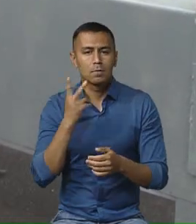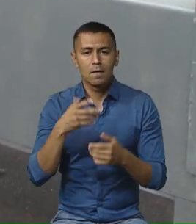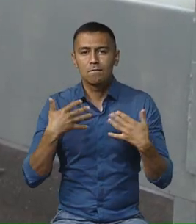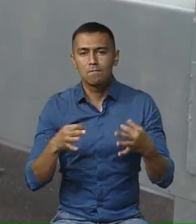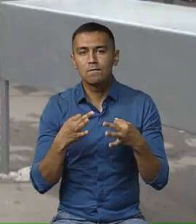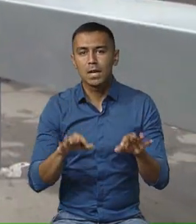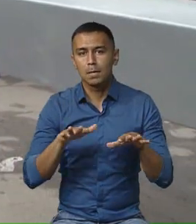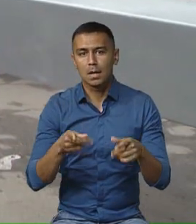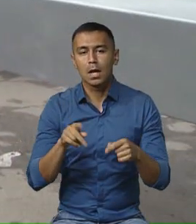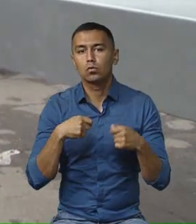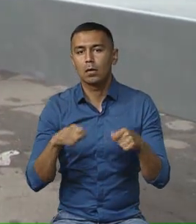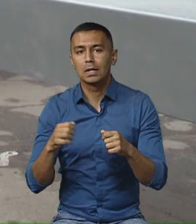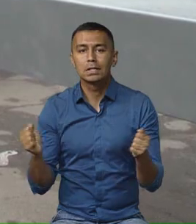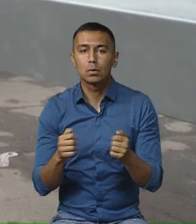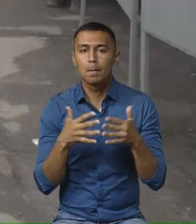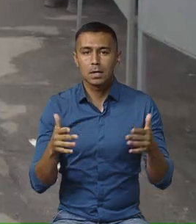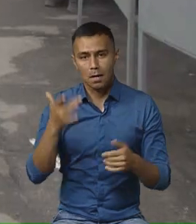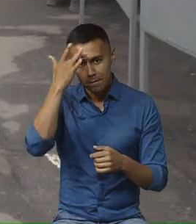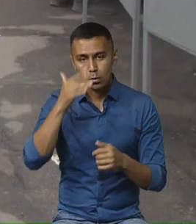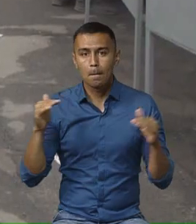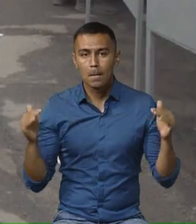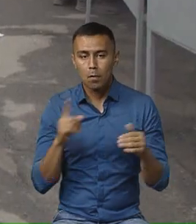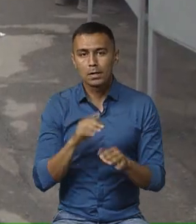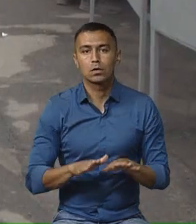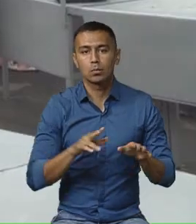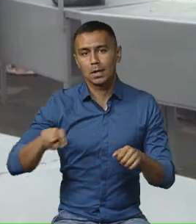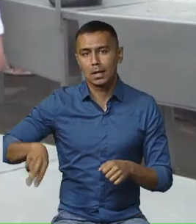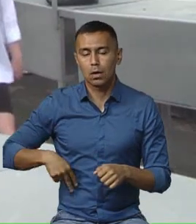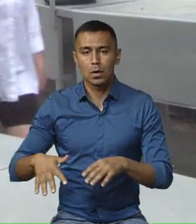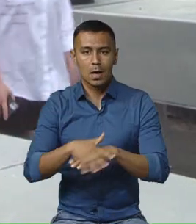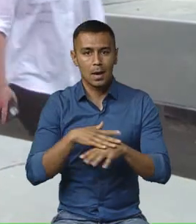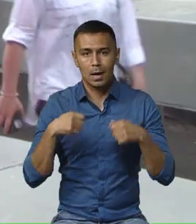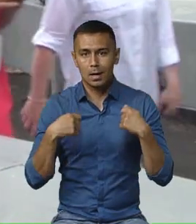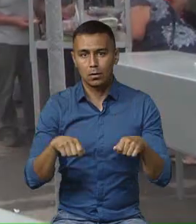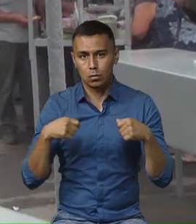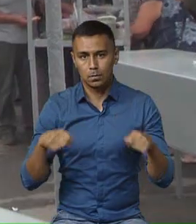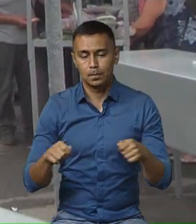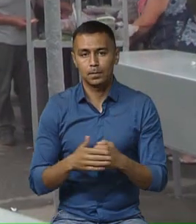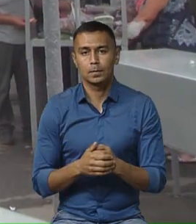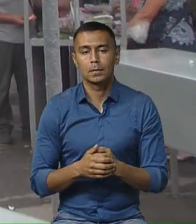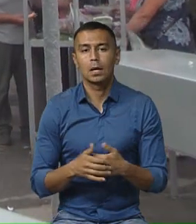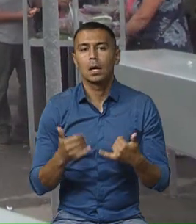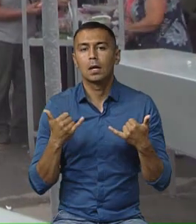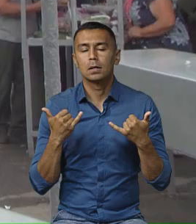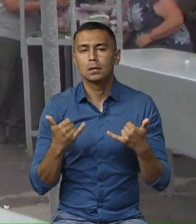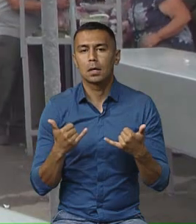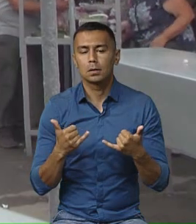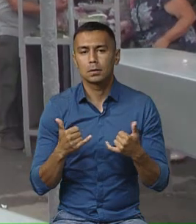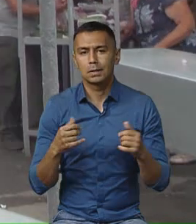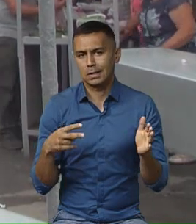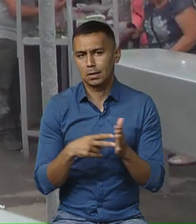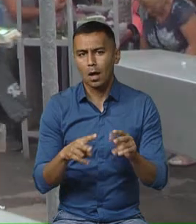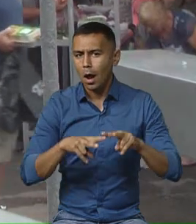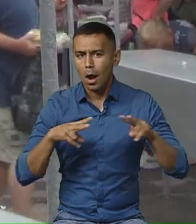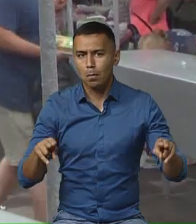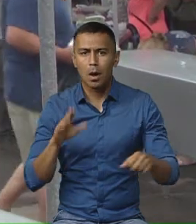для торгівлі. Взимку більше, влітку менше, каже заступник директора ринку Петро Лахбаєв. Зараз ціни зрівняли, що з землі,